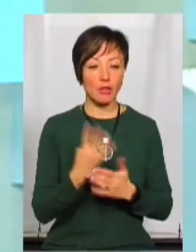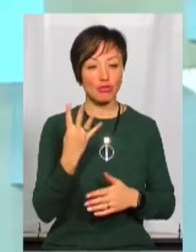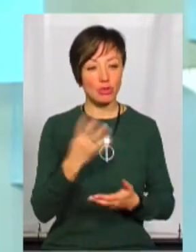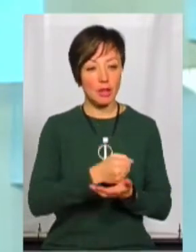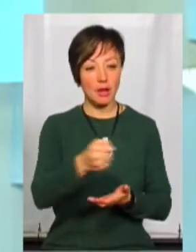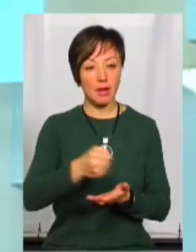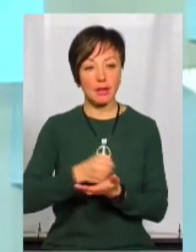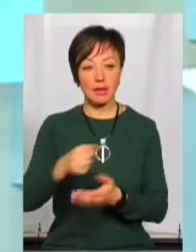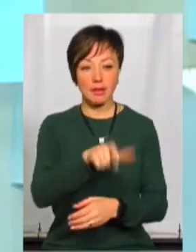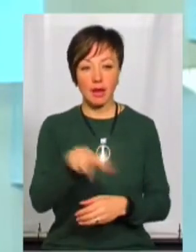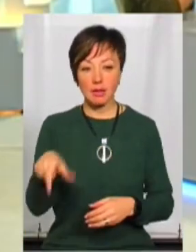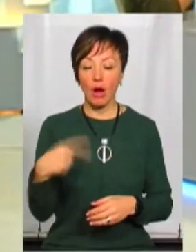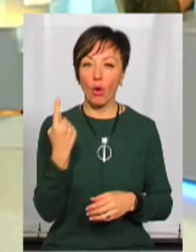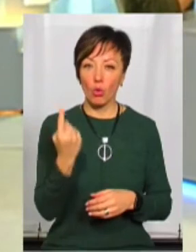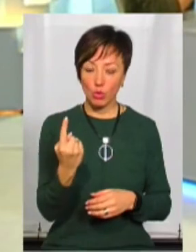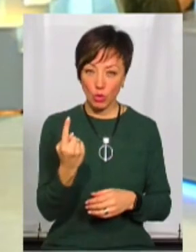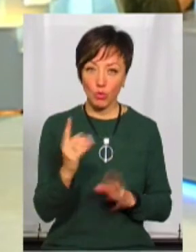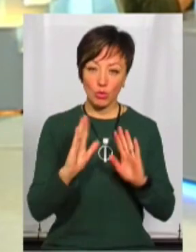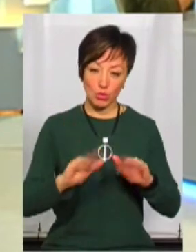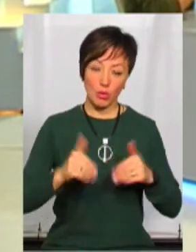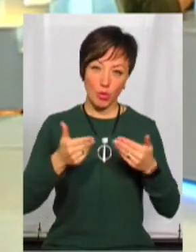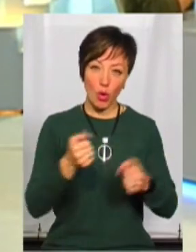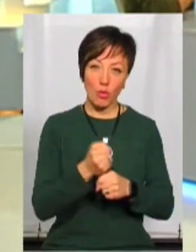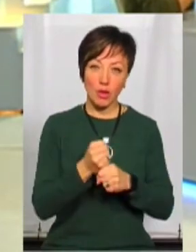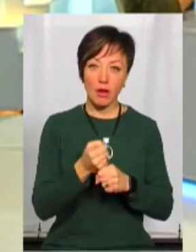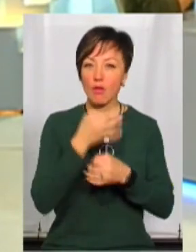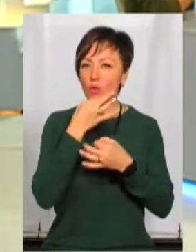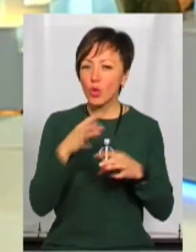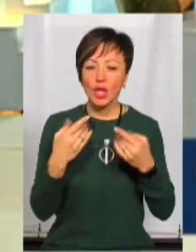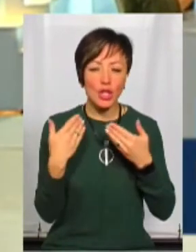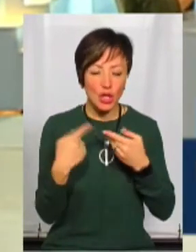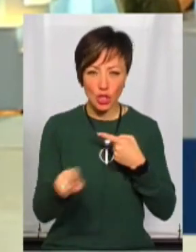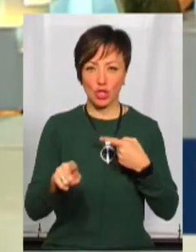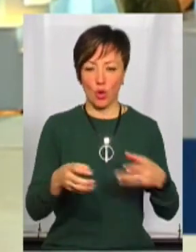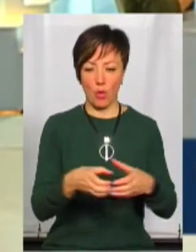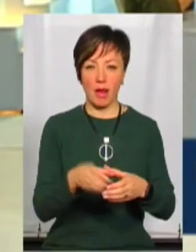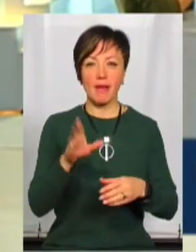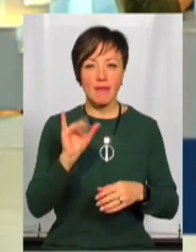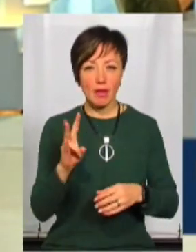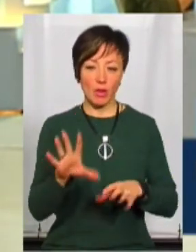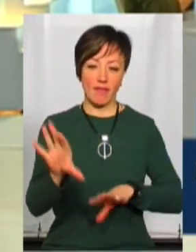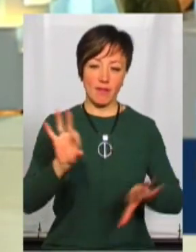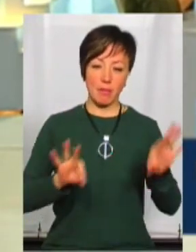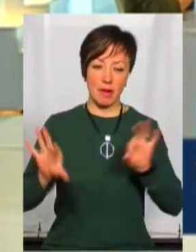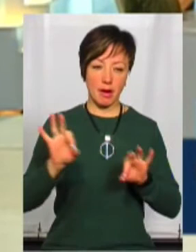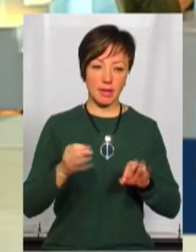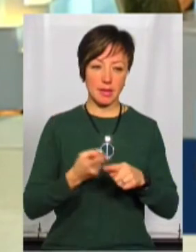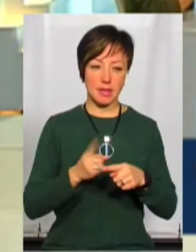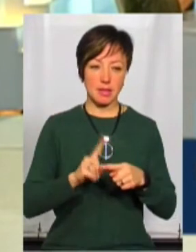4 кандидата. Тому одному з них буде запропонована робота в будь-якій іншій громаді. І він буде вибирати з цих